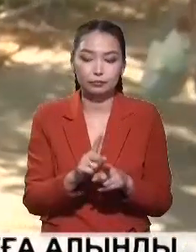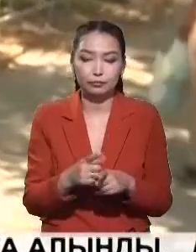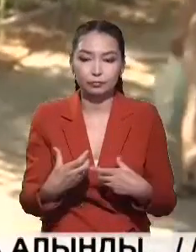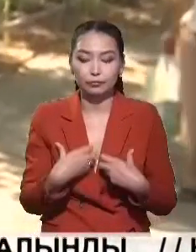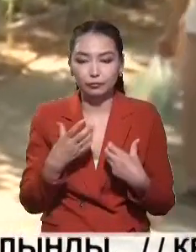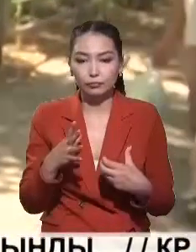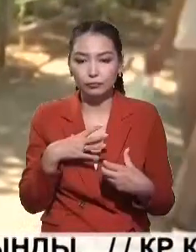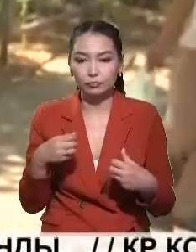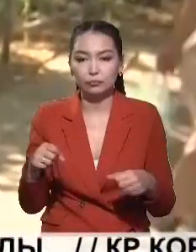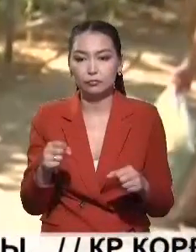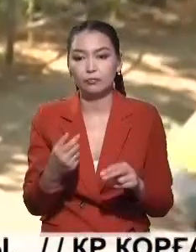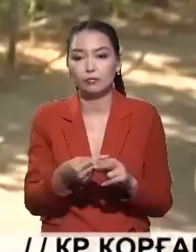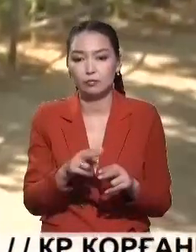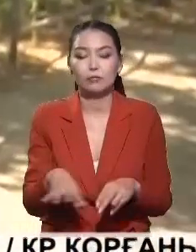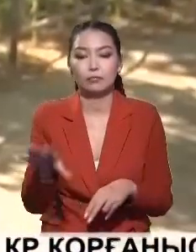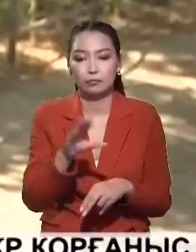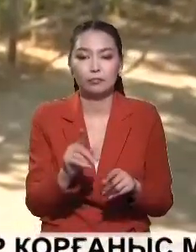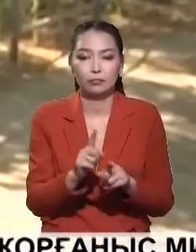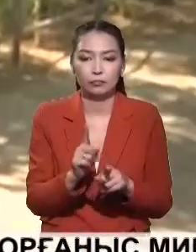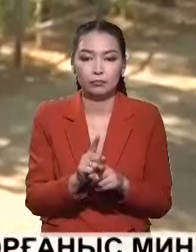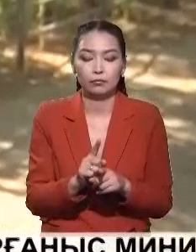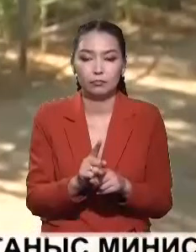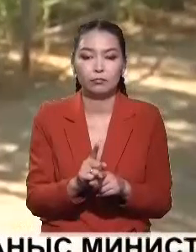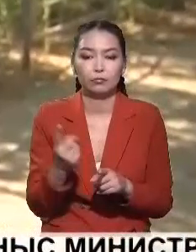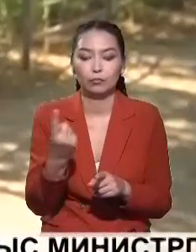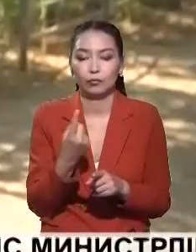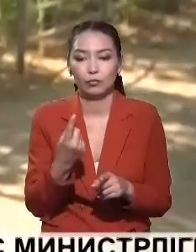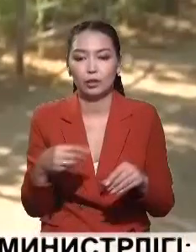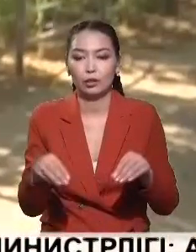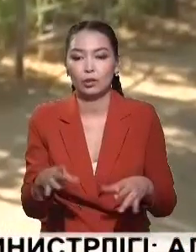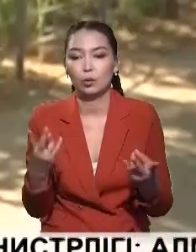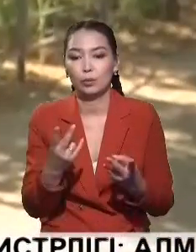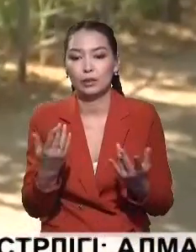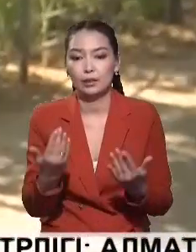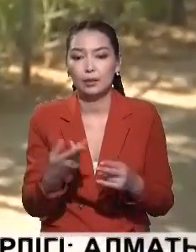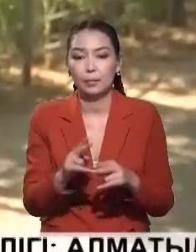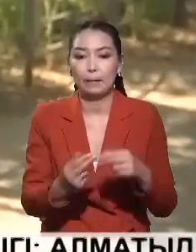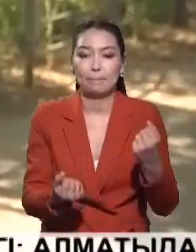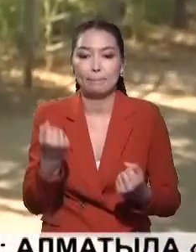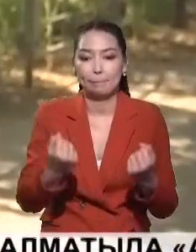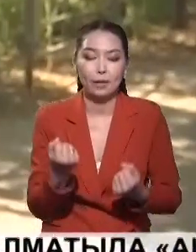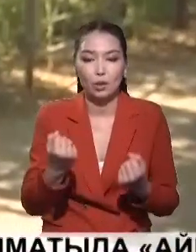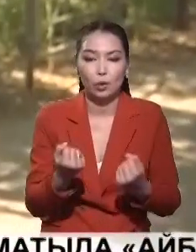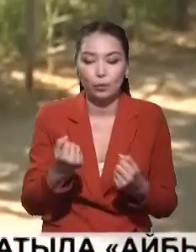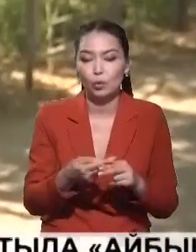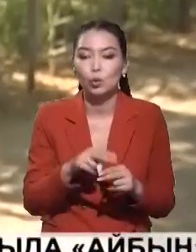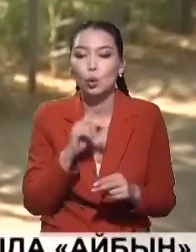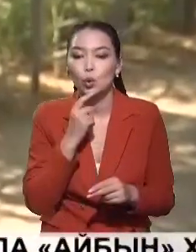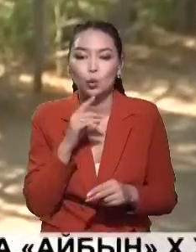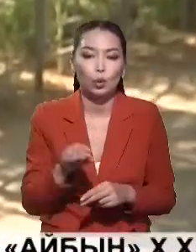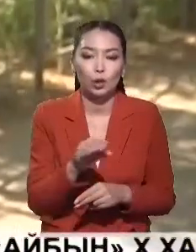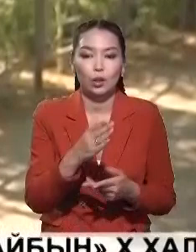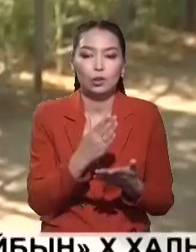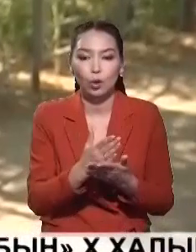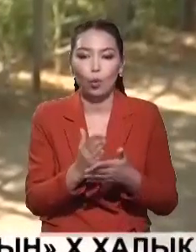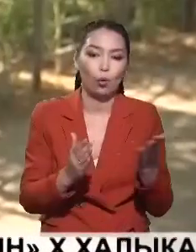бізге. Соның бәрін енді бір жағына шығару керек. Неге десең, қазір машиналарға біздерге жүруге өте қиын. Оң жағынан,